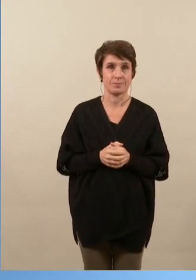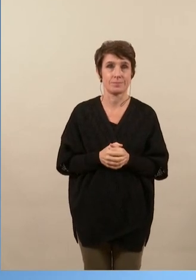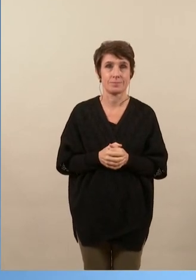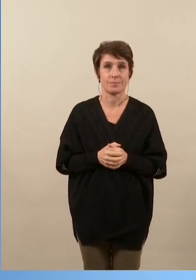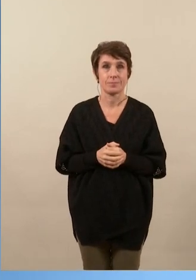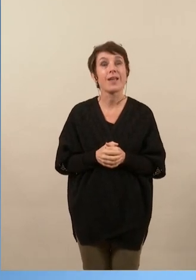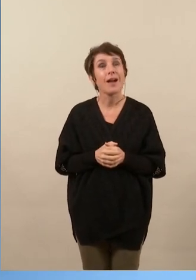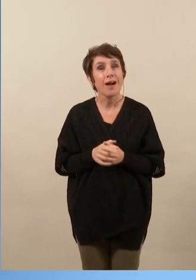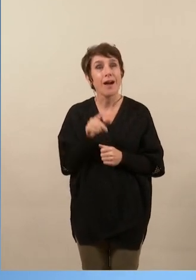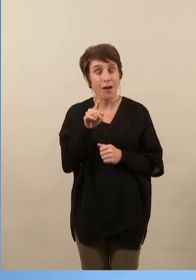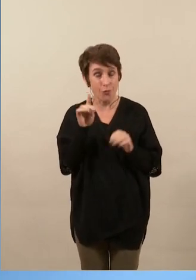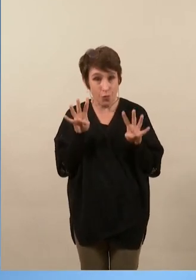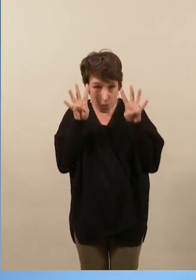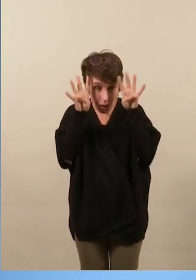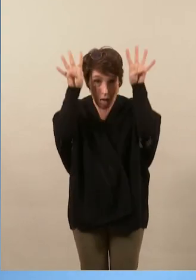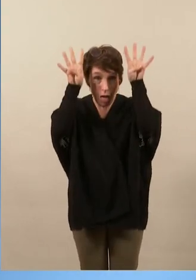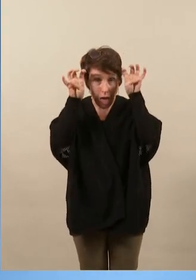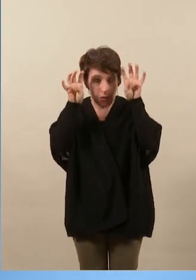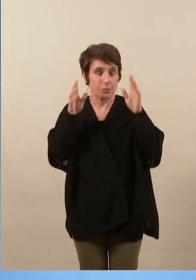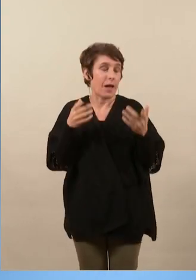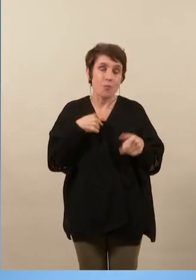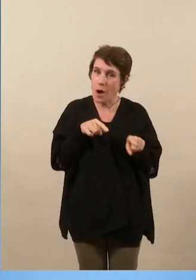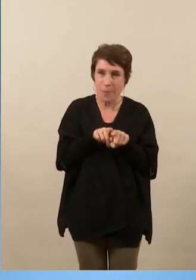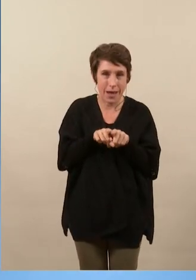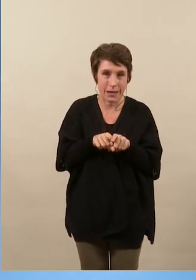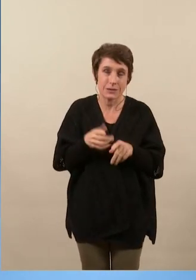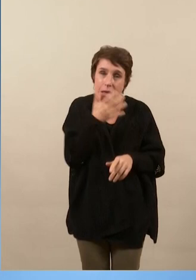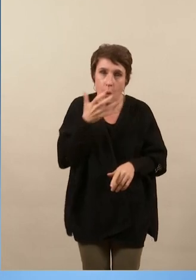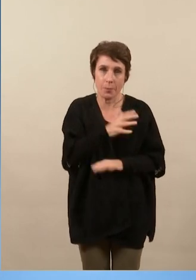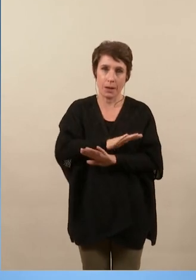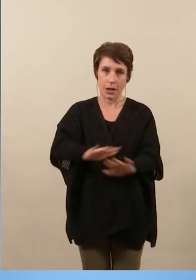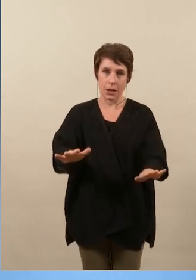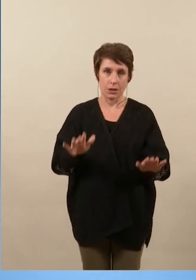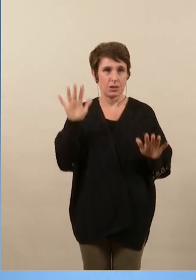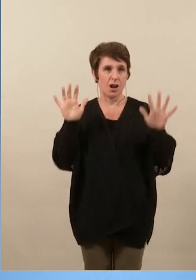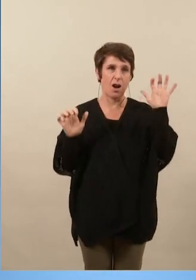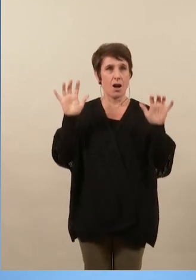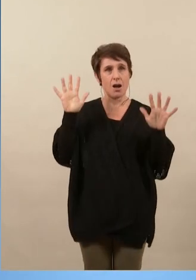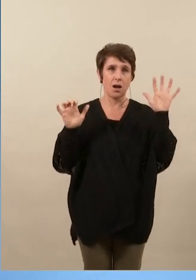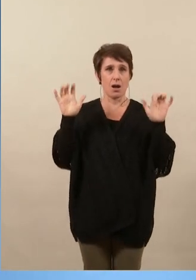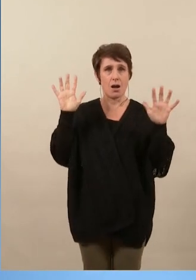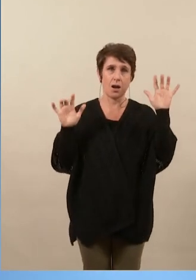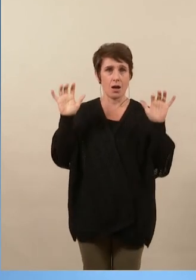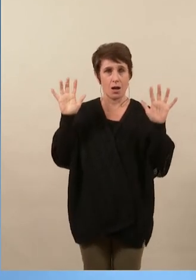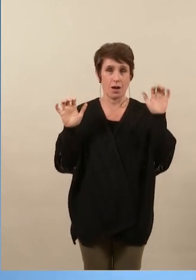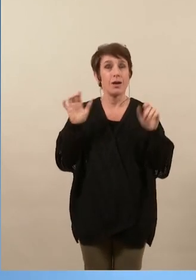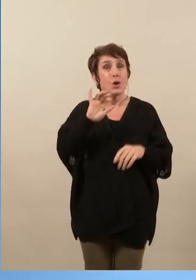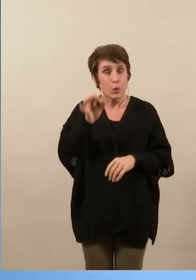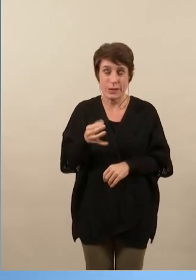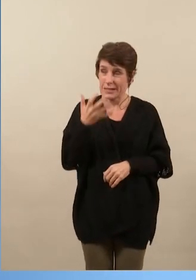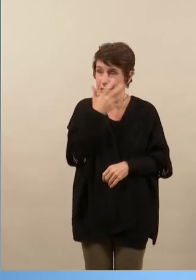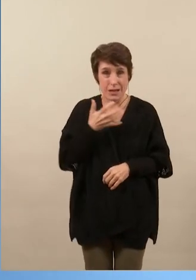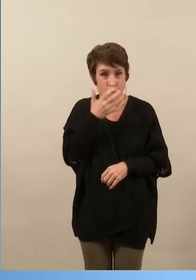oui ça vous fait sauter au plafond et ben moi aussi parce que c'est scandaleux voilà c'est scandaleux d'abandonner